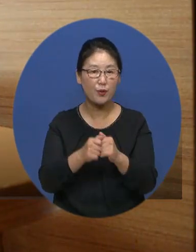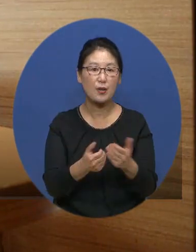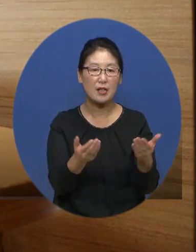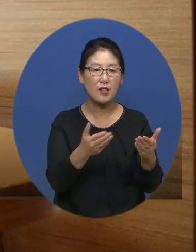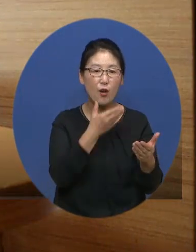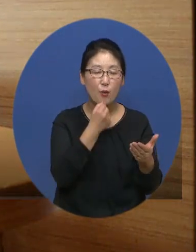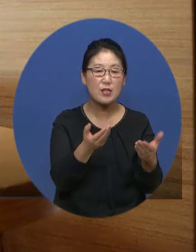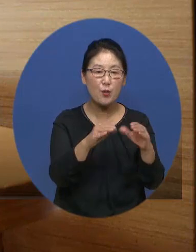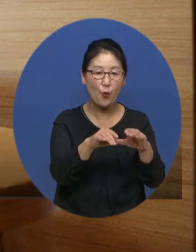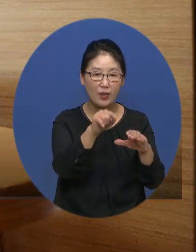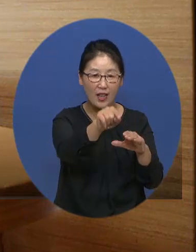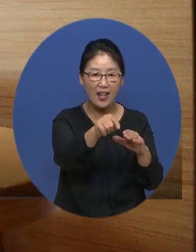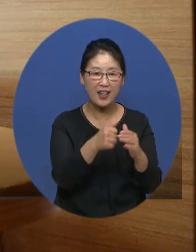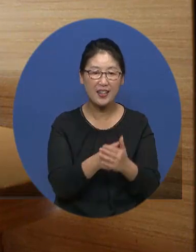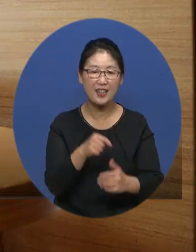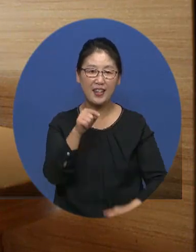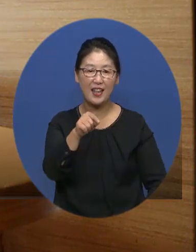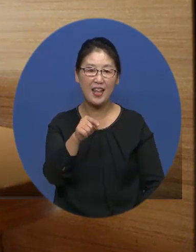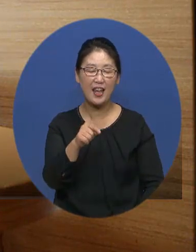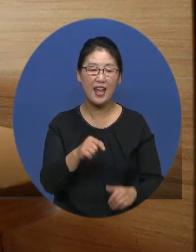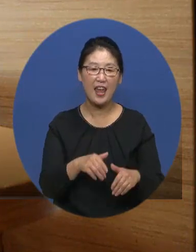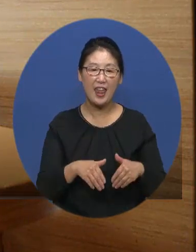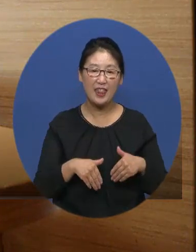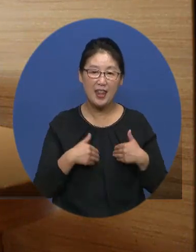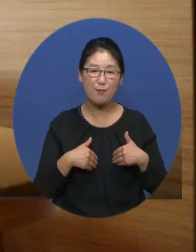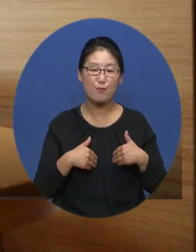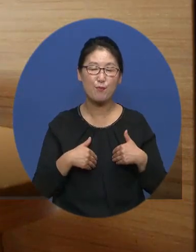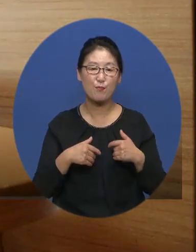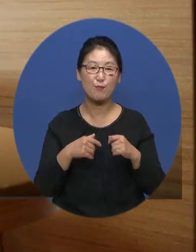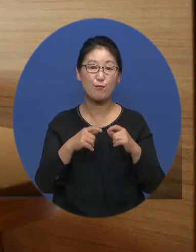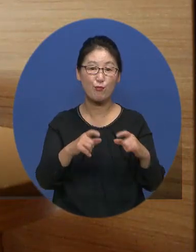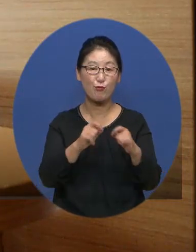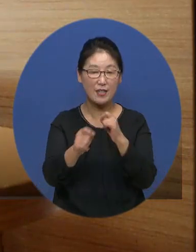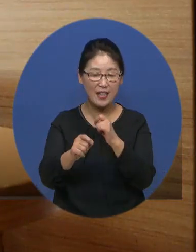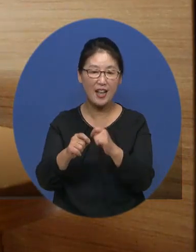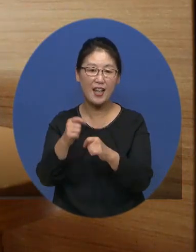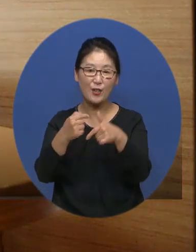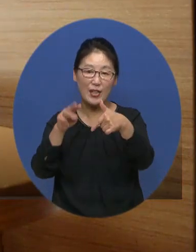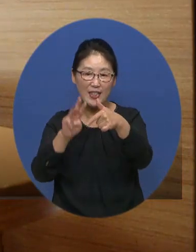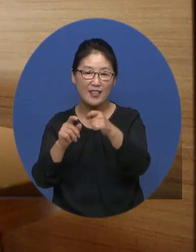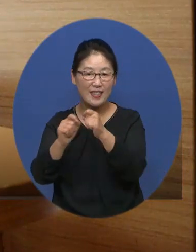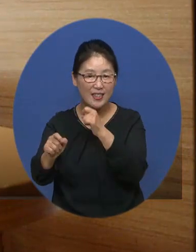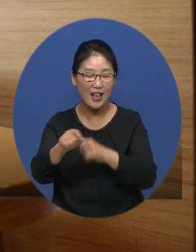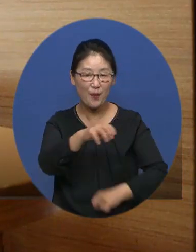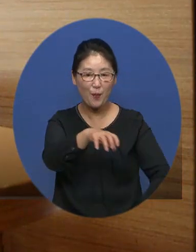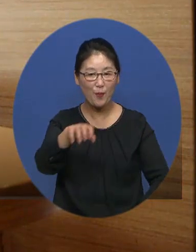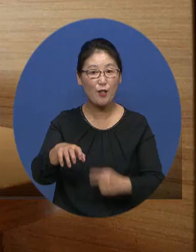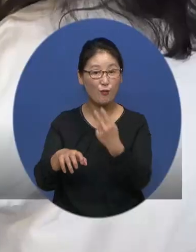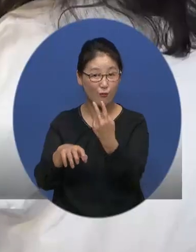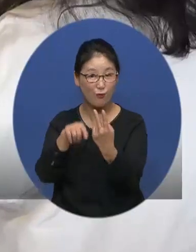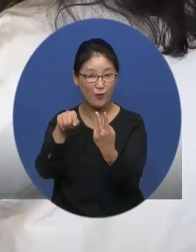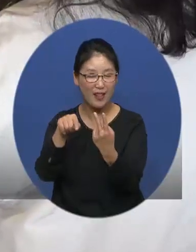합동청사라고 해서 남부지사와 그 다음에 인천지사 그 부분에 카페가 운영되고 있습니다.